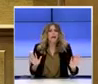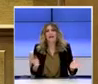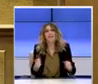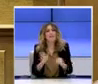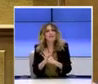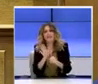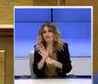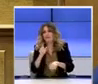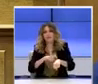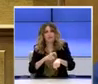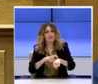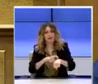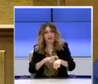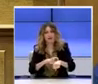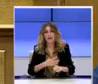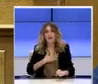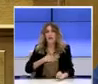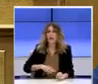της Επιτροπής